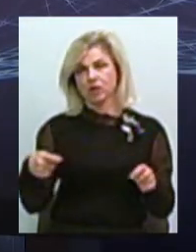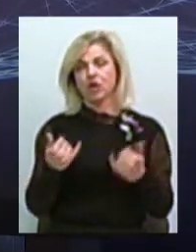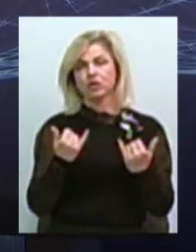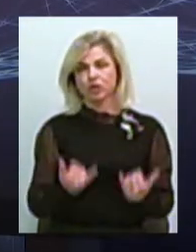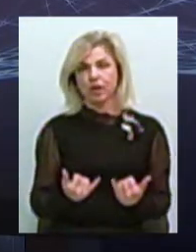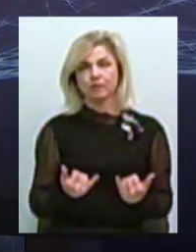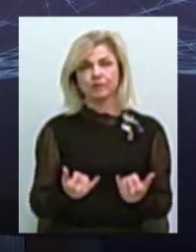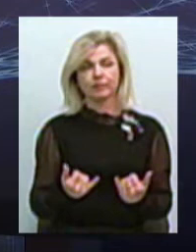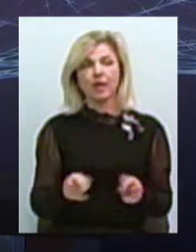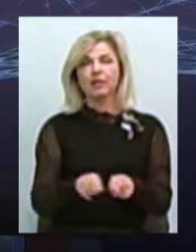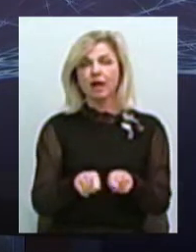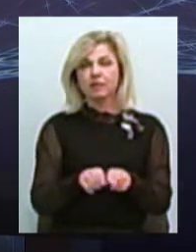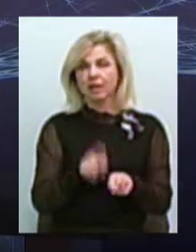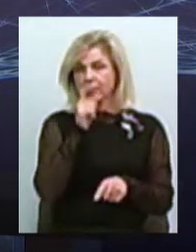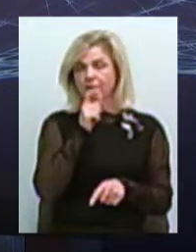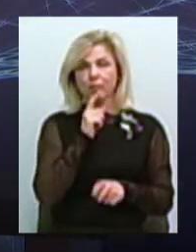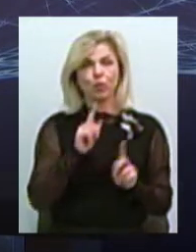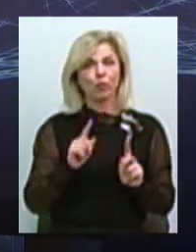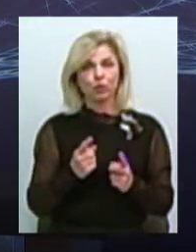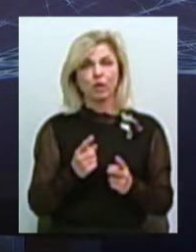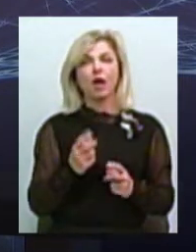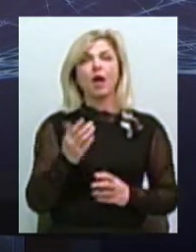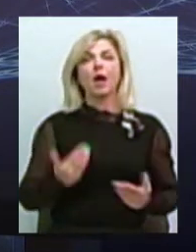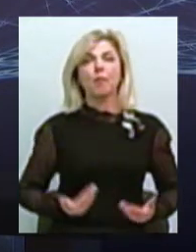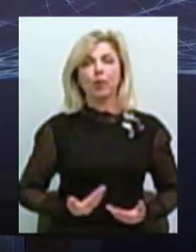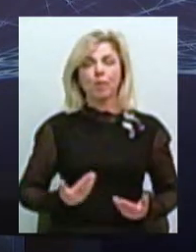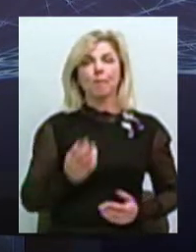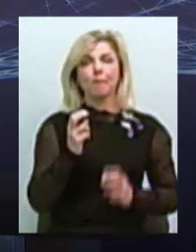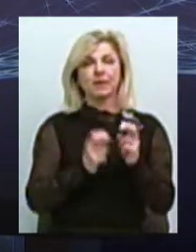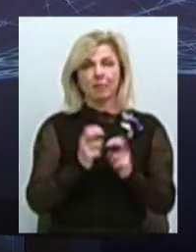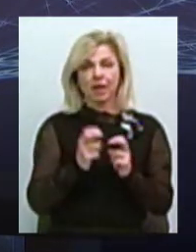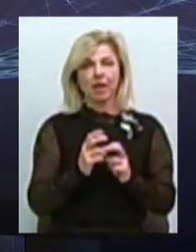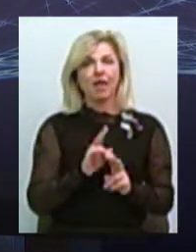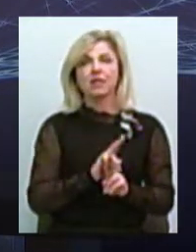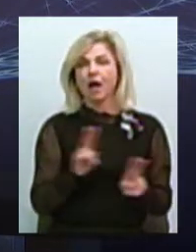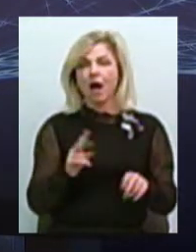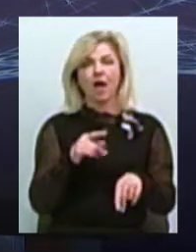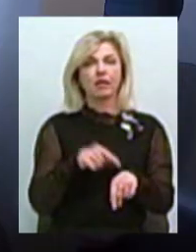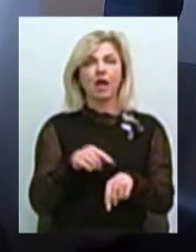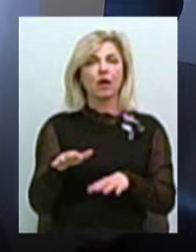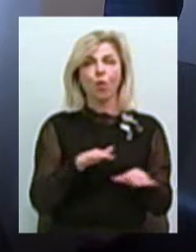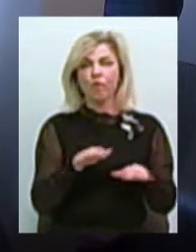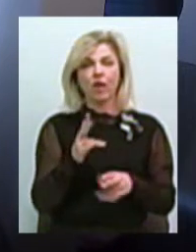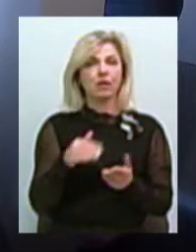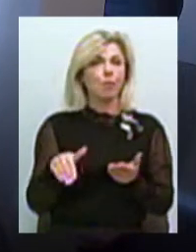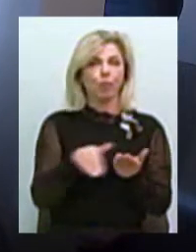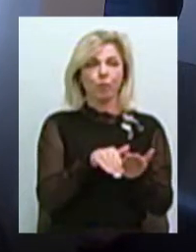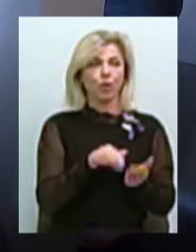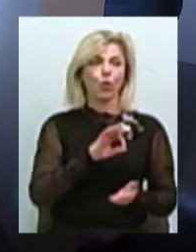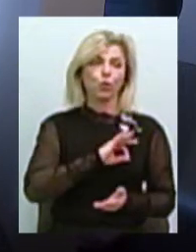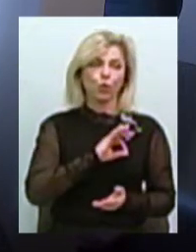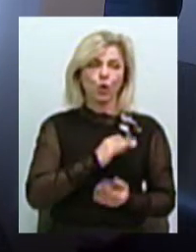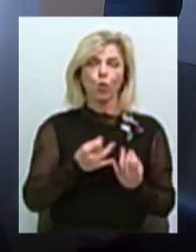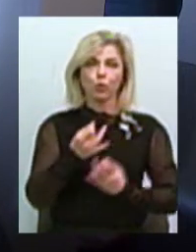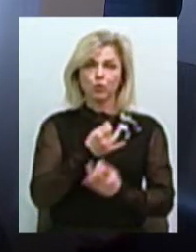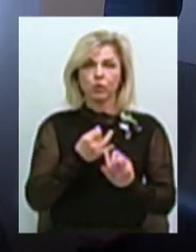відомо, так само не розумію, чому профільне підприємство «Центр захисту тварин» ніяк не відреагував на це, не допоміг або юридичною консультацією,